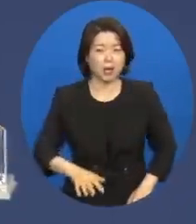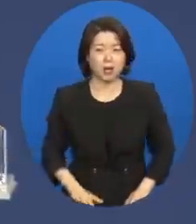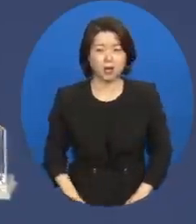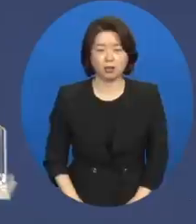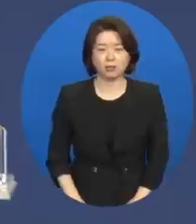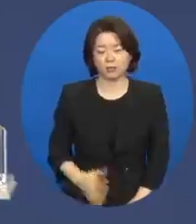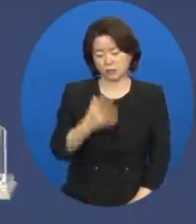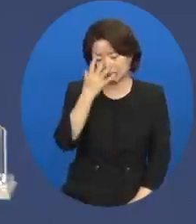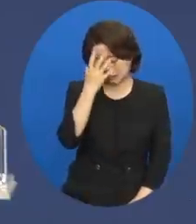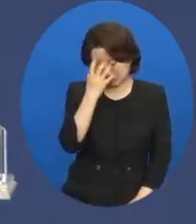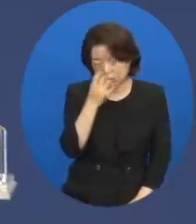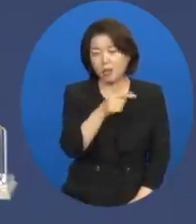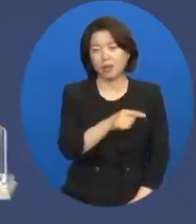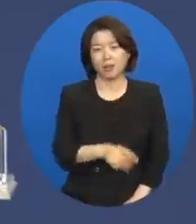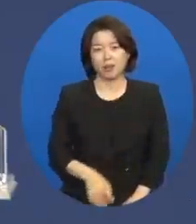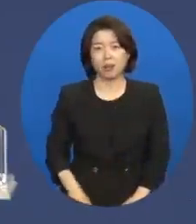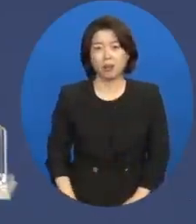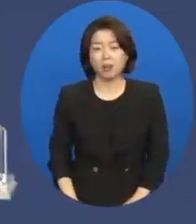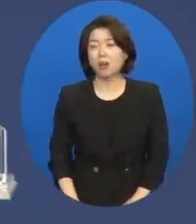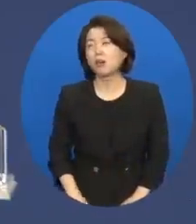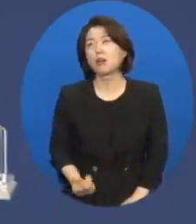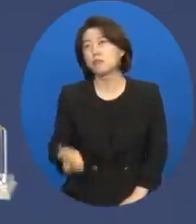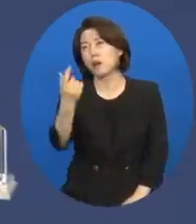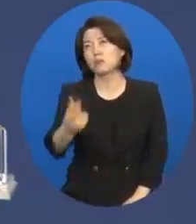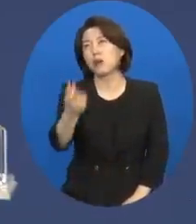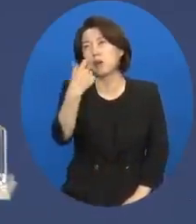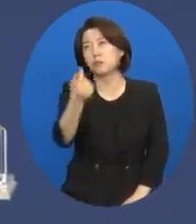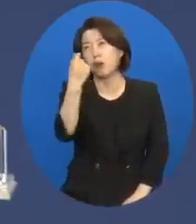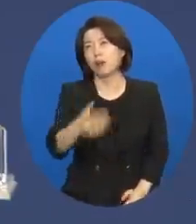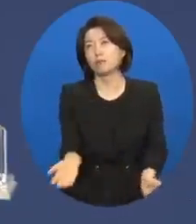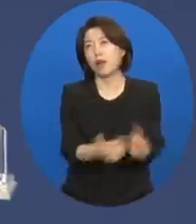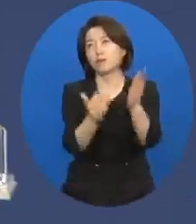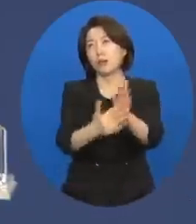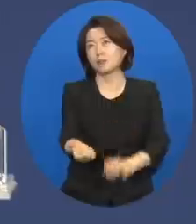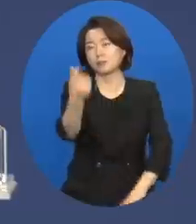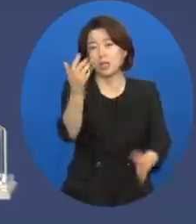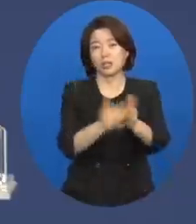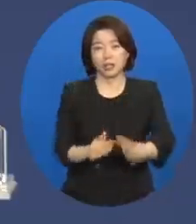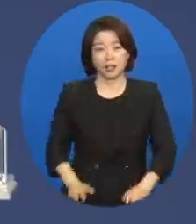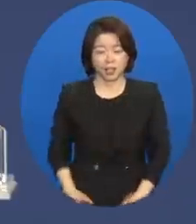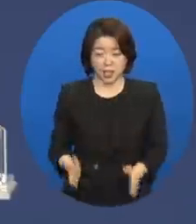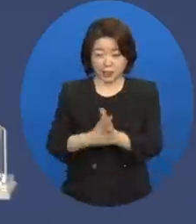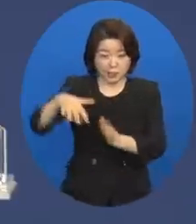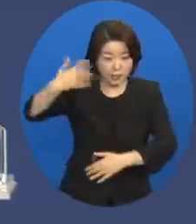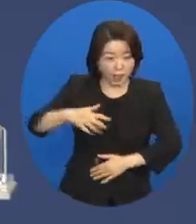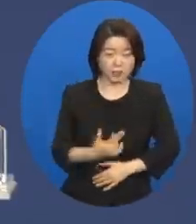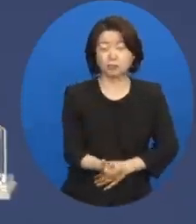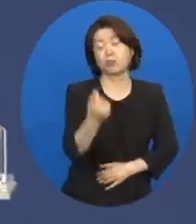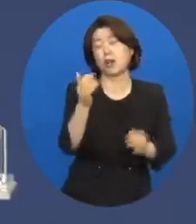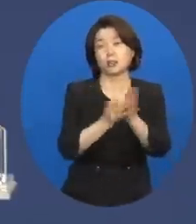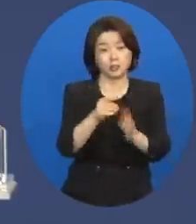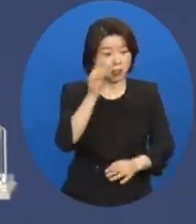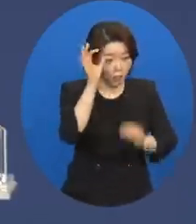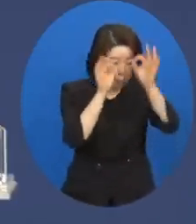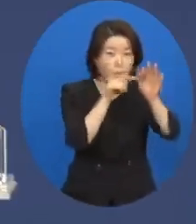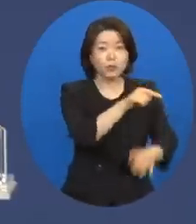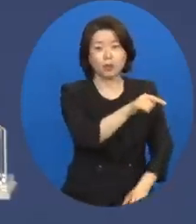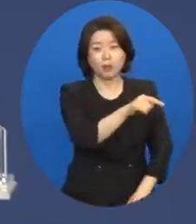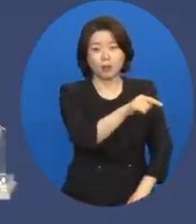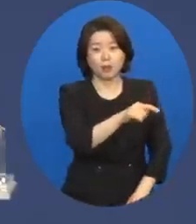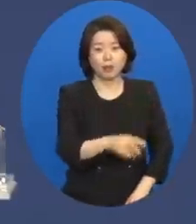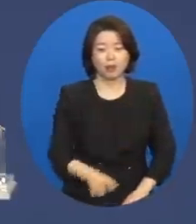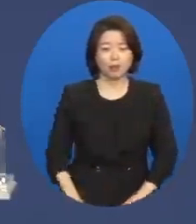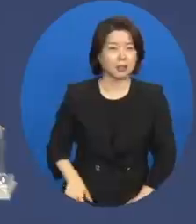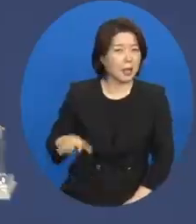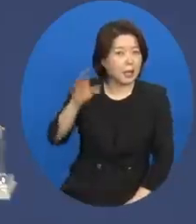딱 찌그리고 앉아가지고 빨리 끝내라고요. 빨리 끝내라고. 시작도 안 했는데 빨리 끝내래. 둘은